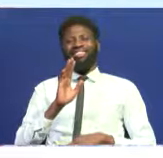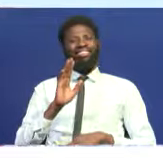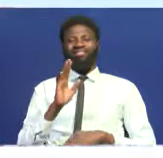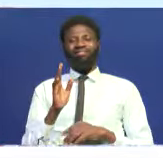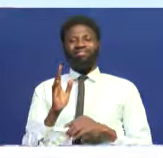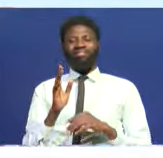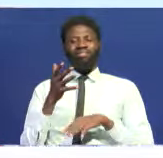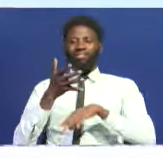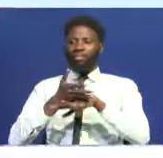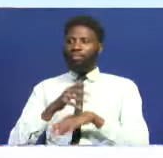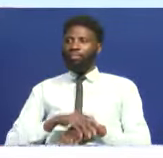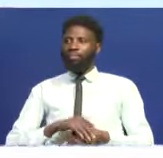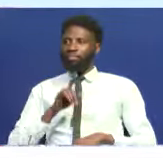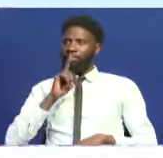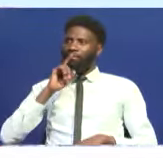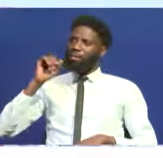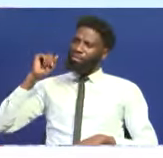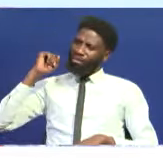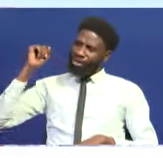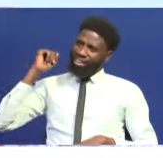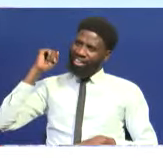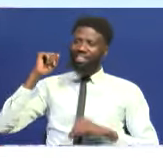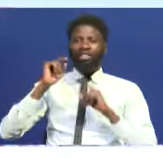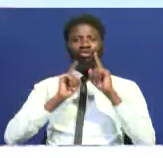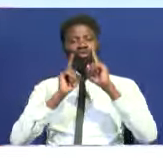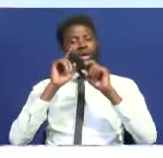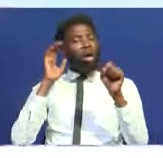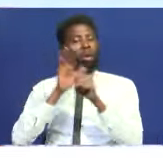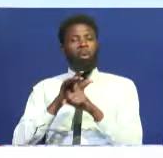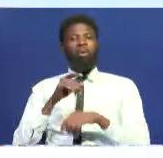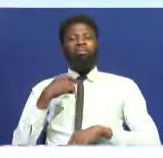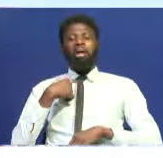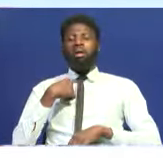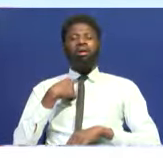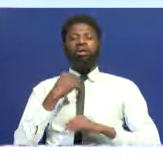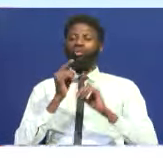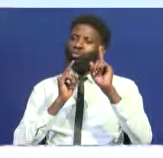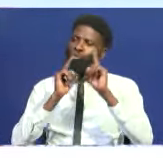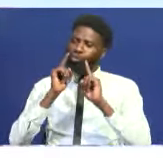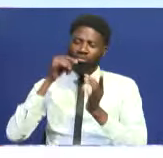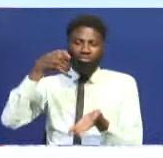siasa. I will say nothing. The reason being,